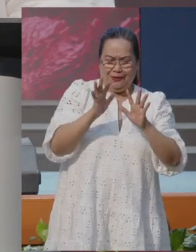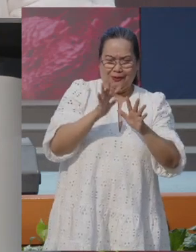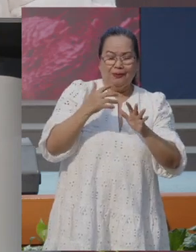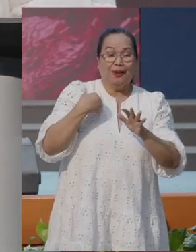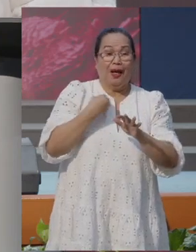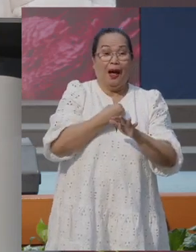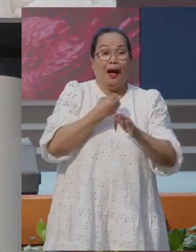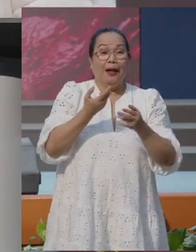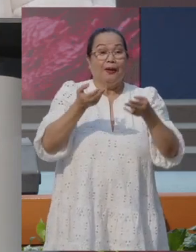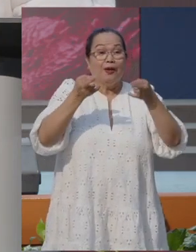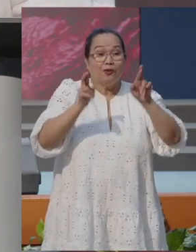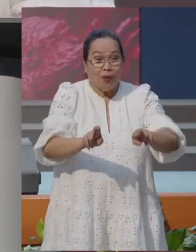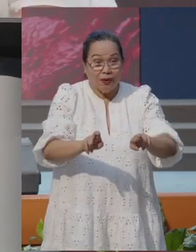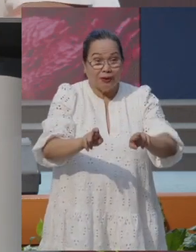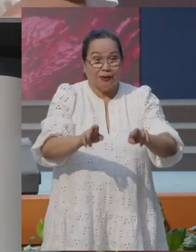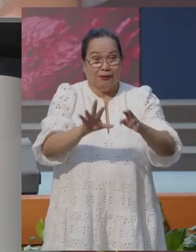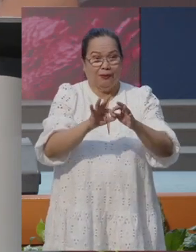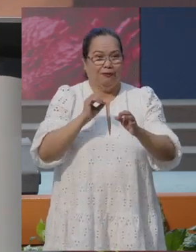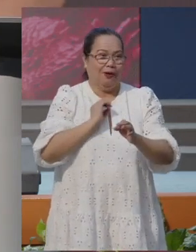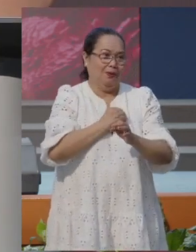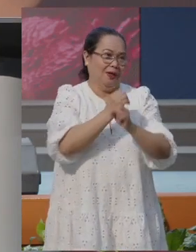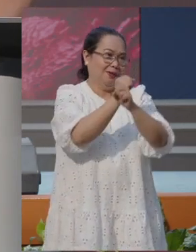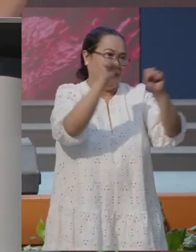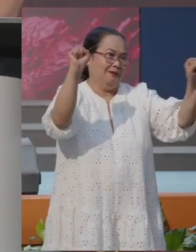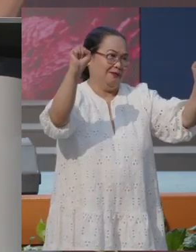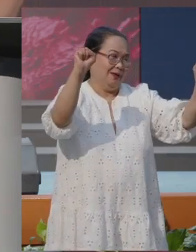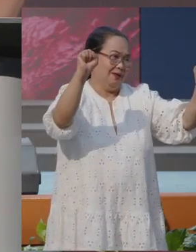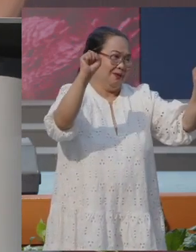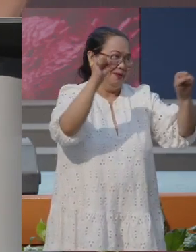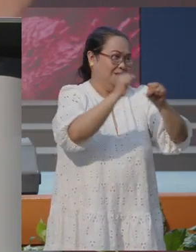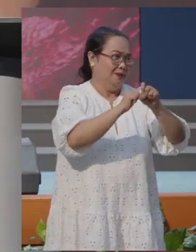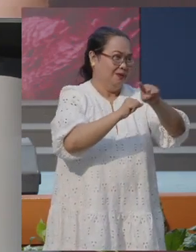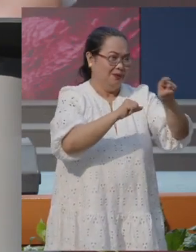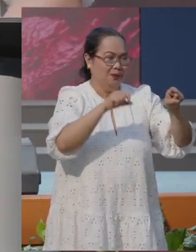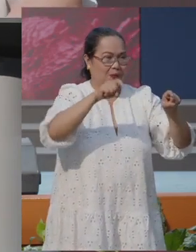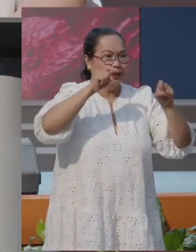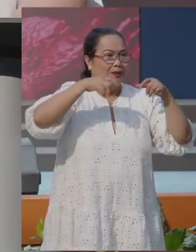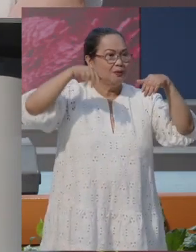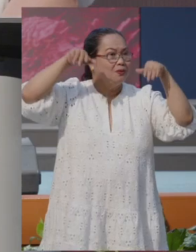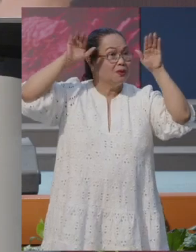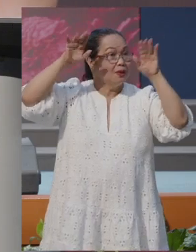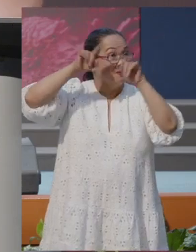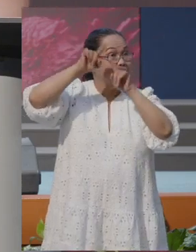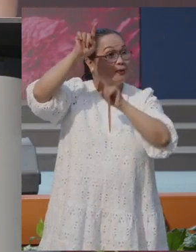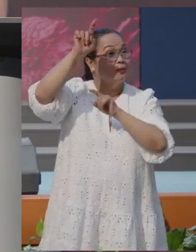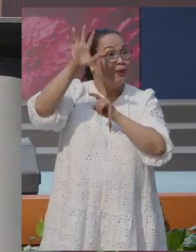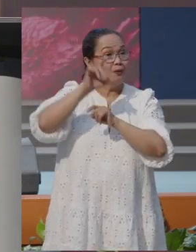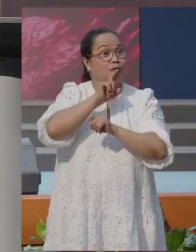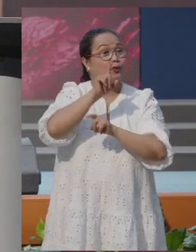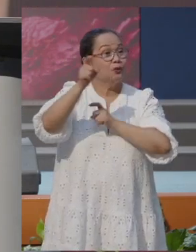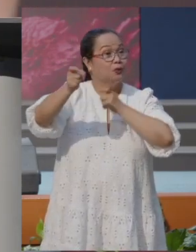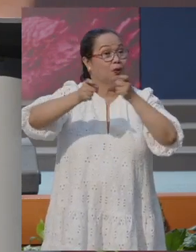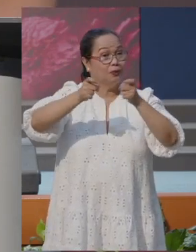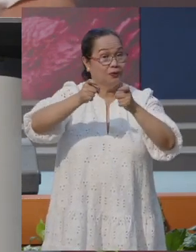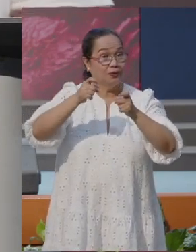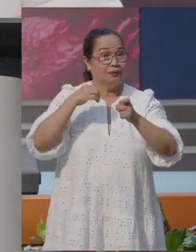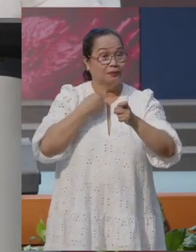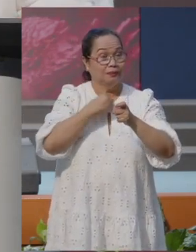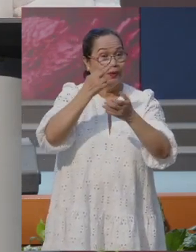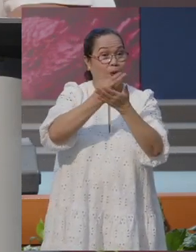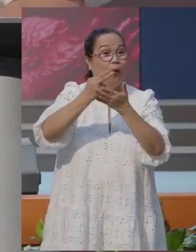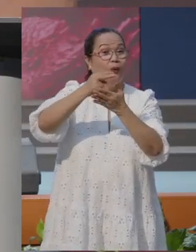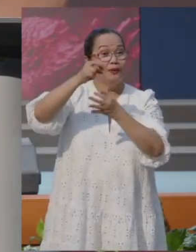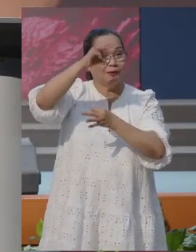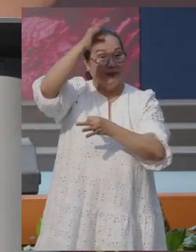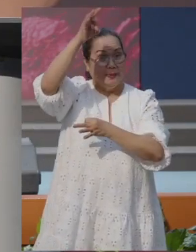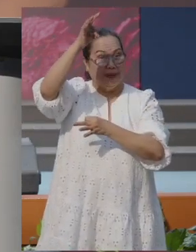our salvation. Kaya kailangan lang natin isuko ang ating sarili sa control ng diwang banal. Yun ang sabi sa